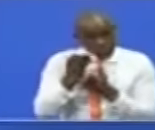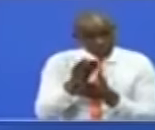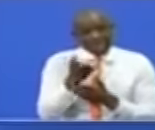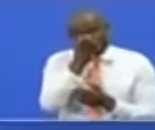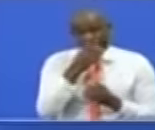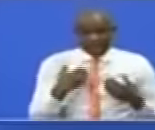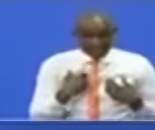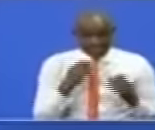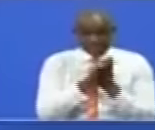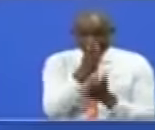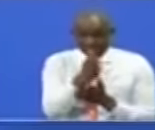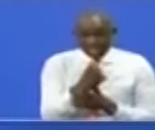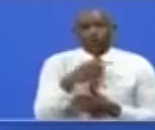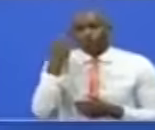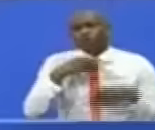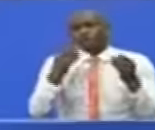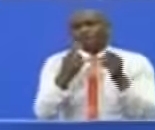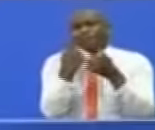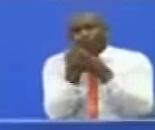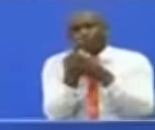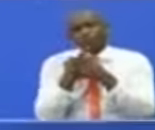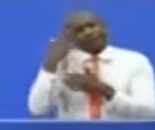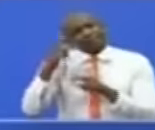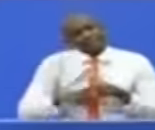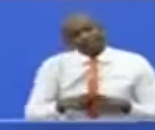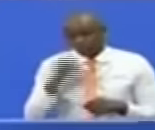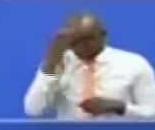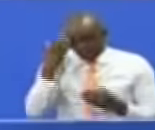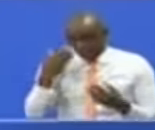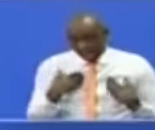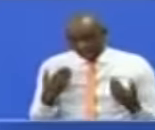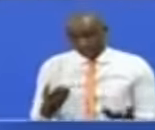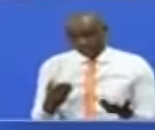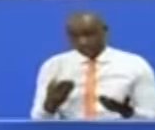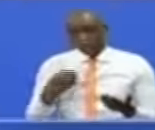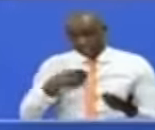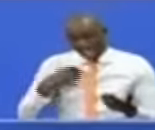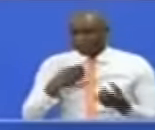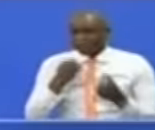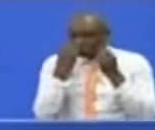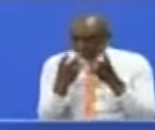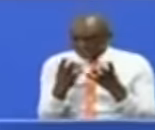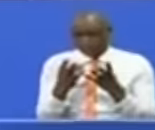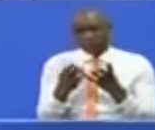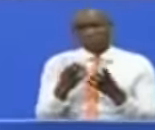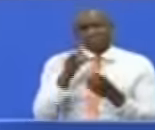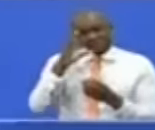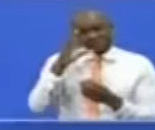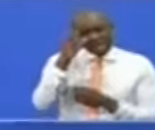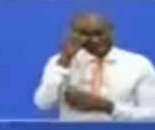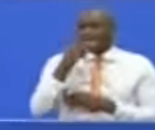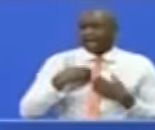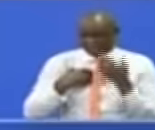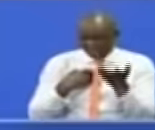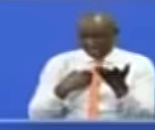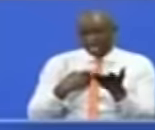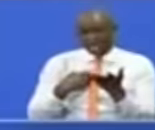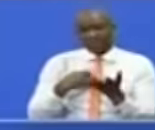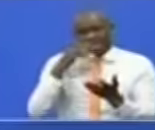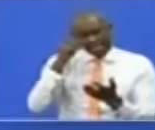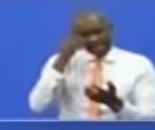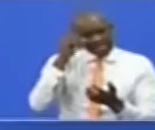nyumba zao. Nani anawapatia risasi kila muda? Na unajua tuna idara mzuri sana ya ujasusi hapa nchini Kenya. Inaweza ni vipi tena kwamba